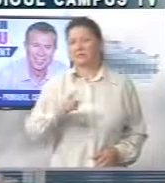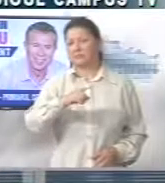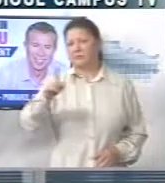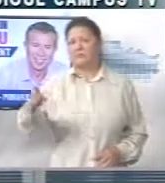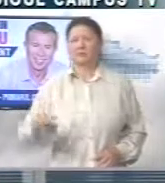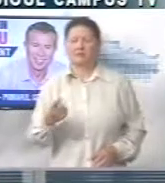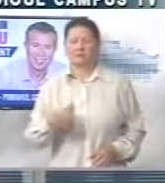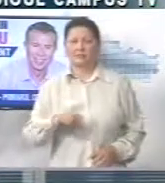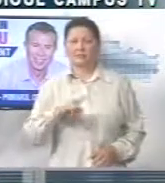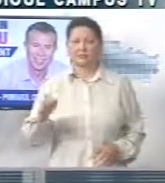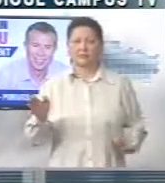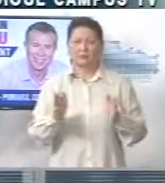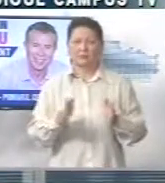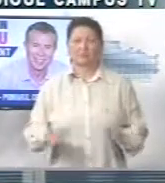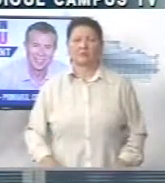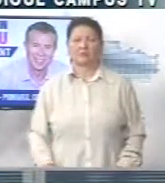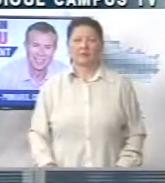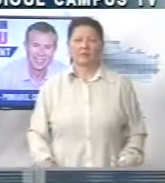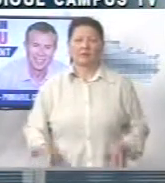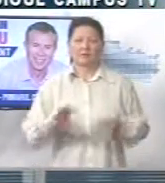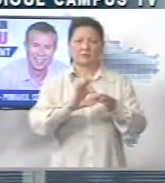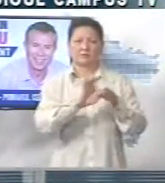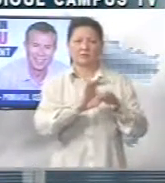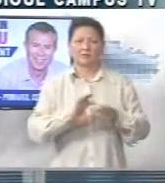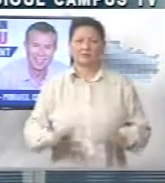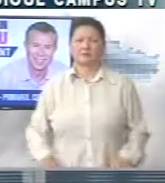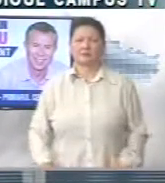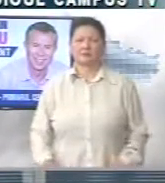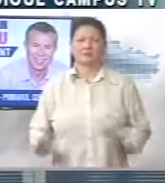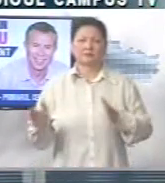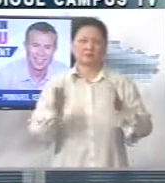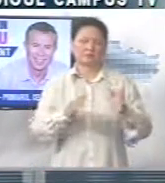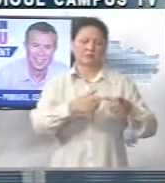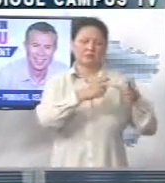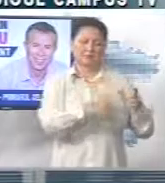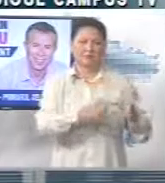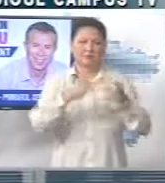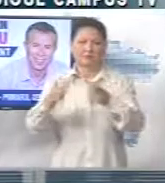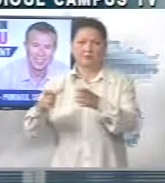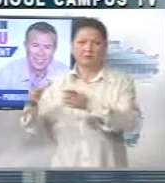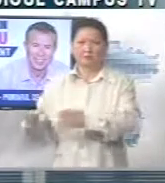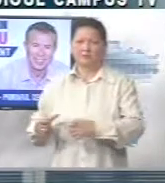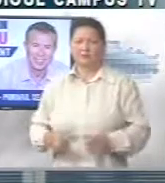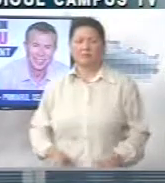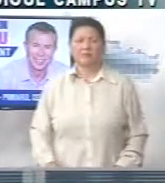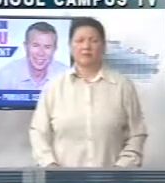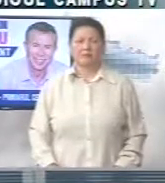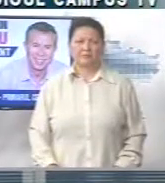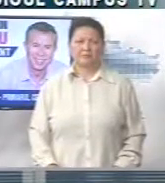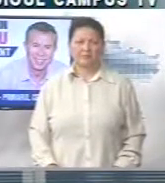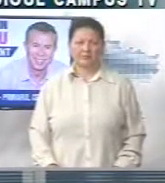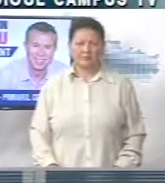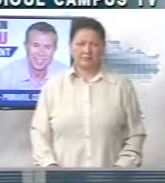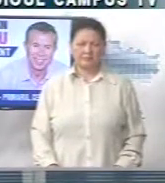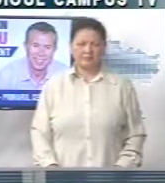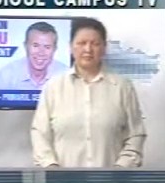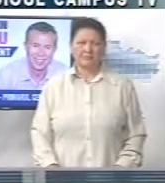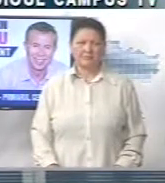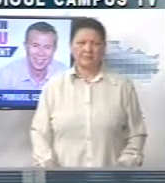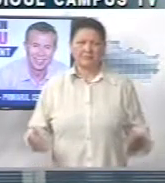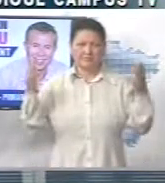zonă să facă o anumită legătură între anumite cartiere și o serie de lucruri care pot și trebuie să